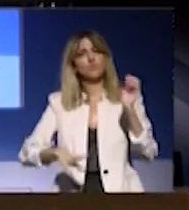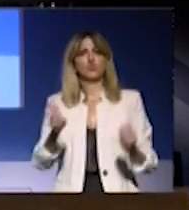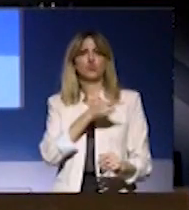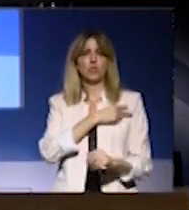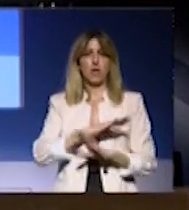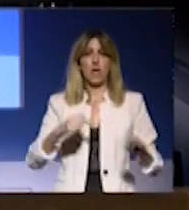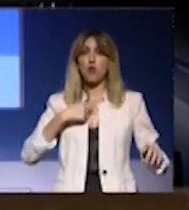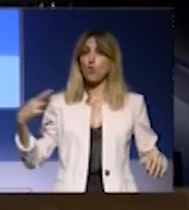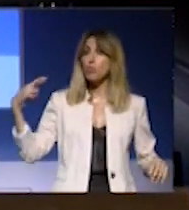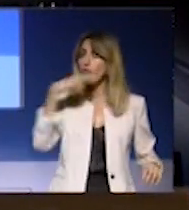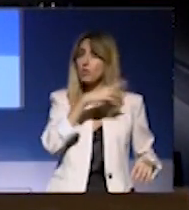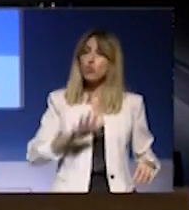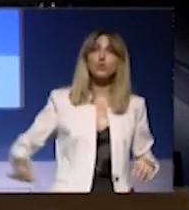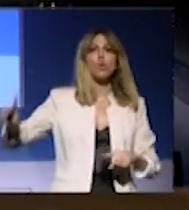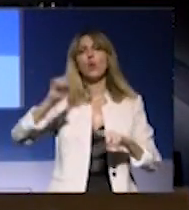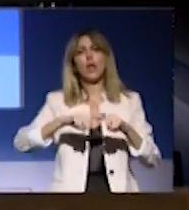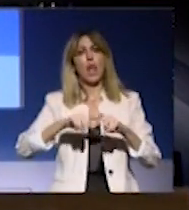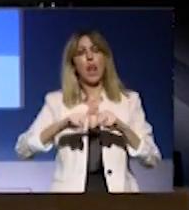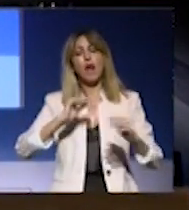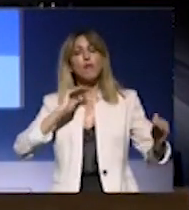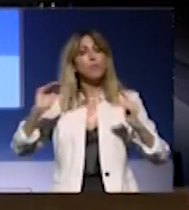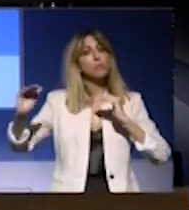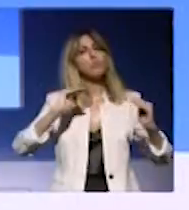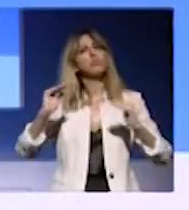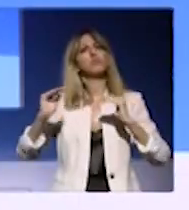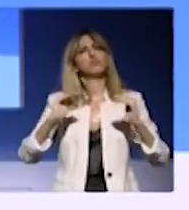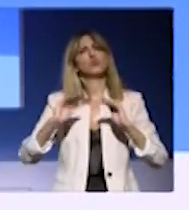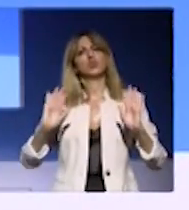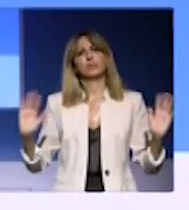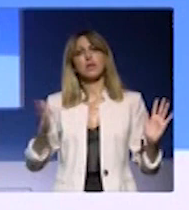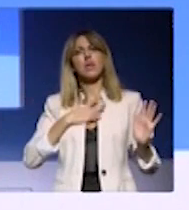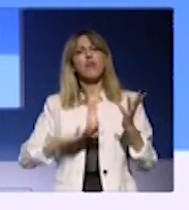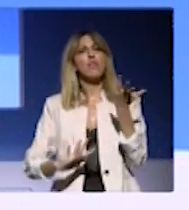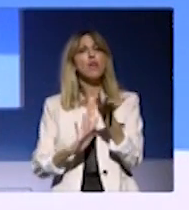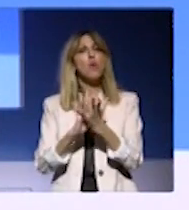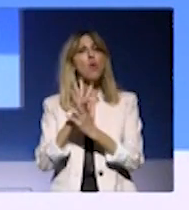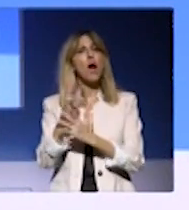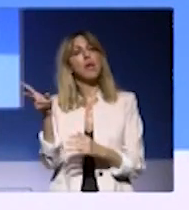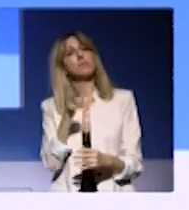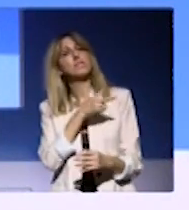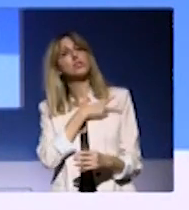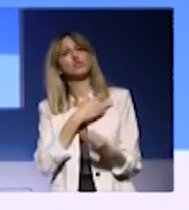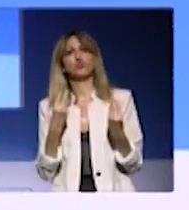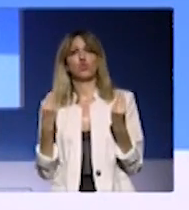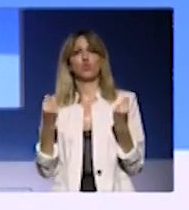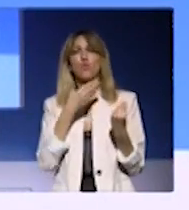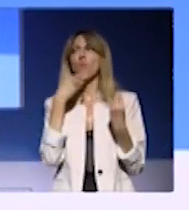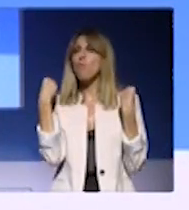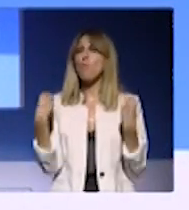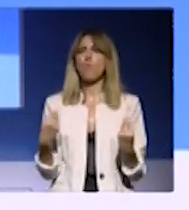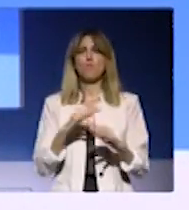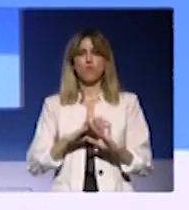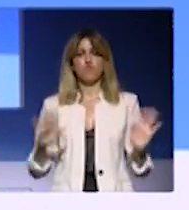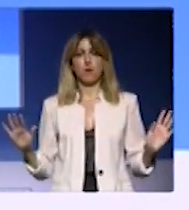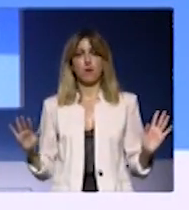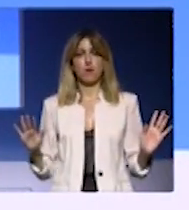το μέλλον θα πρέπει να είναι αναπτυξιακή προοπτική με ξεκάθαρα βιώσιμα χαρακτηριστικά. Είτε μιλάμε